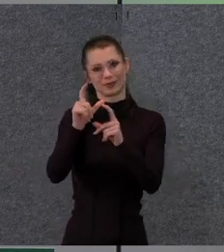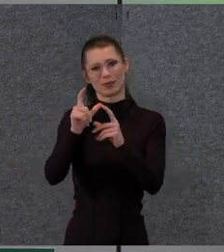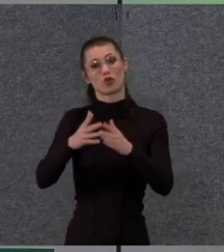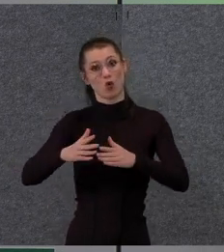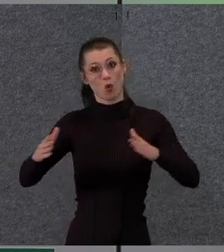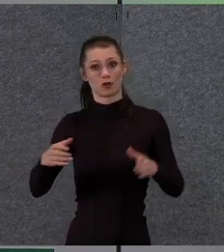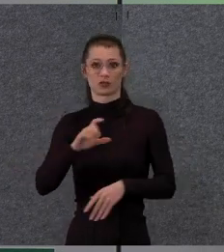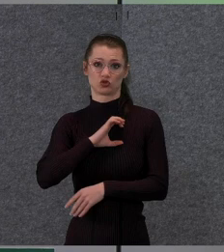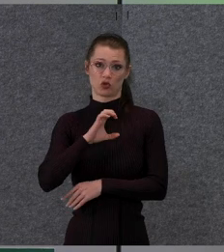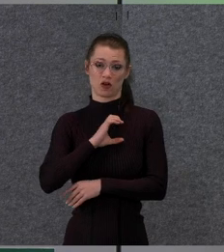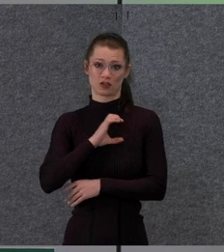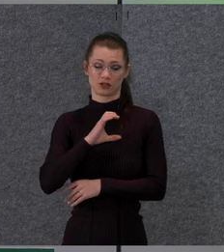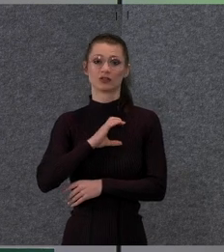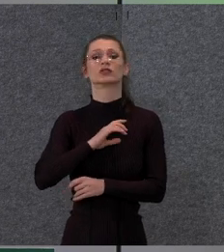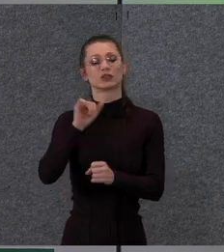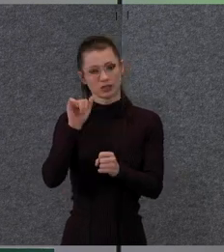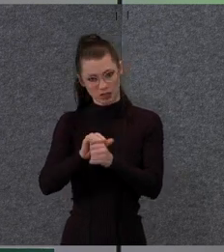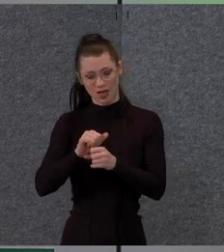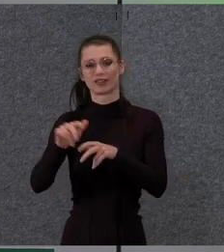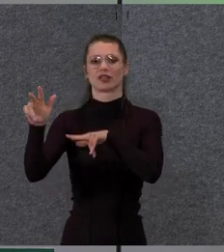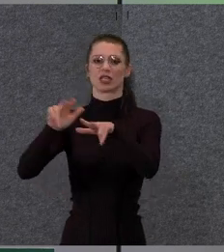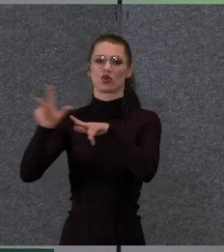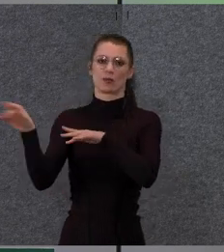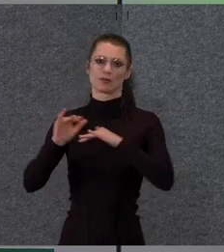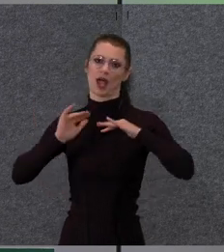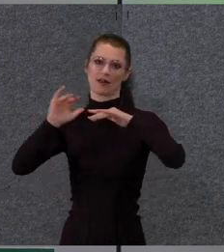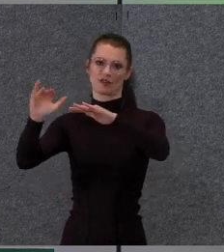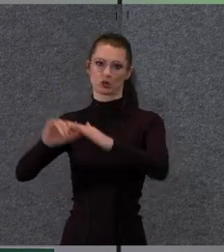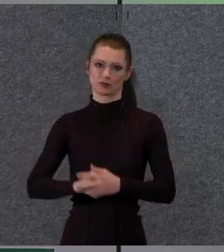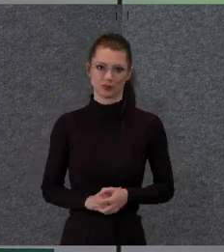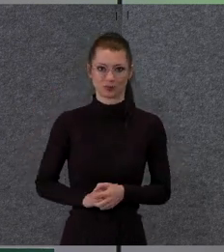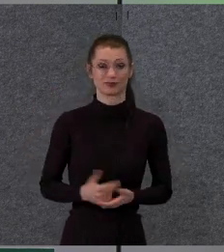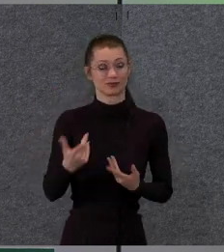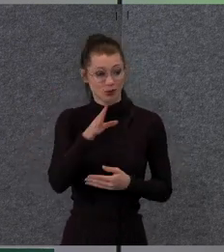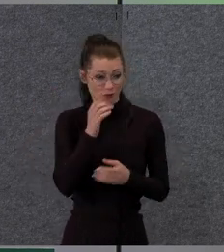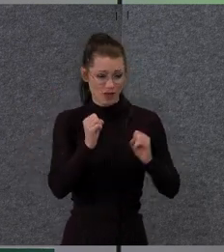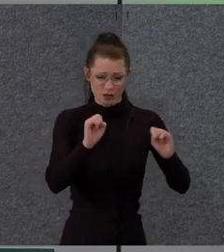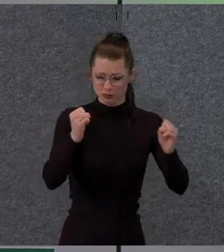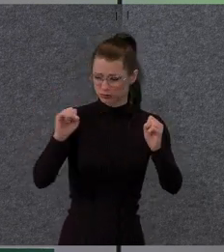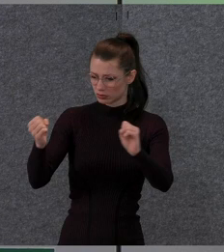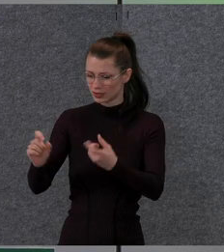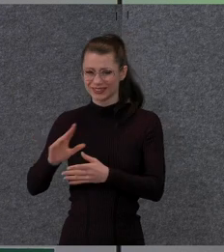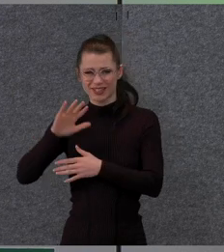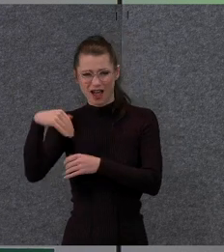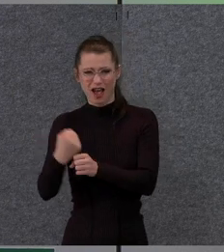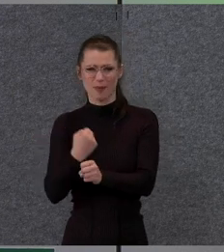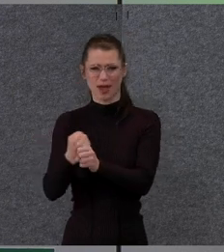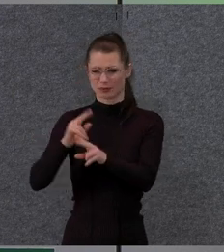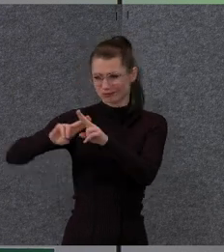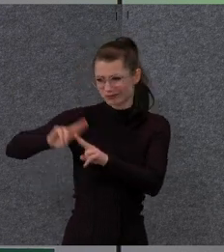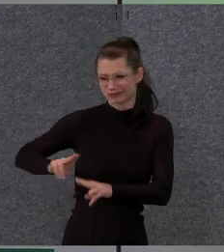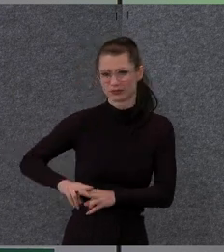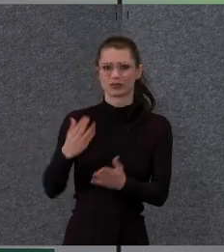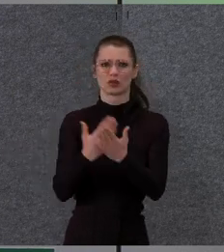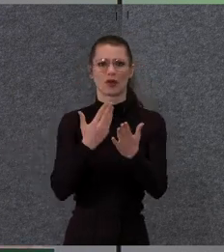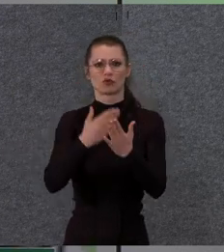Chance, die Weichen auf Wandel zu stellen. Es gibt so viel zu tun, so viel nachzuarbeiten, zum Beispiel bei